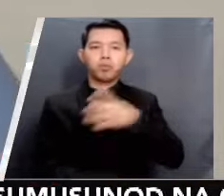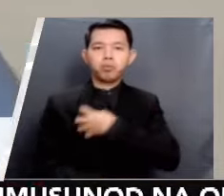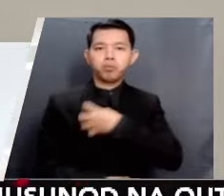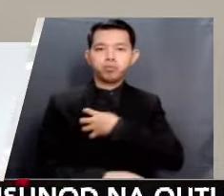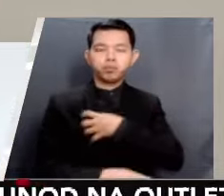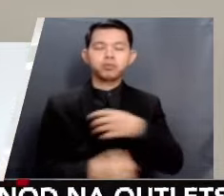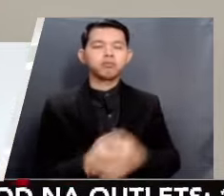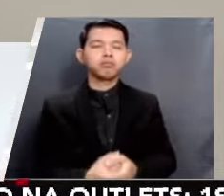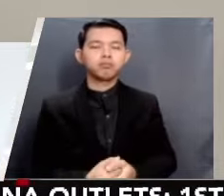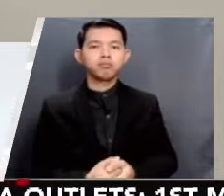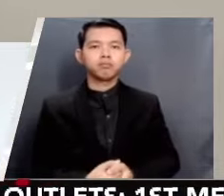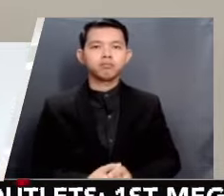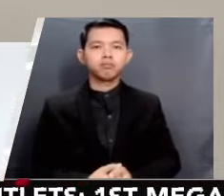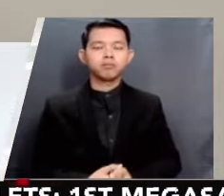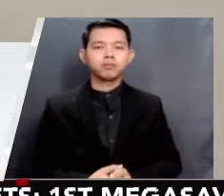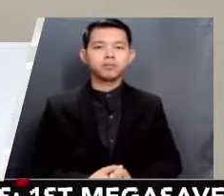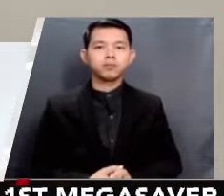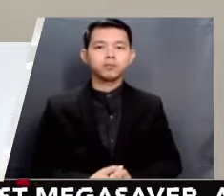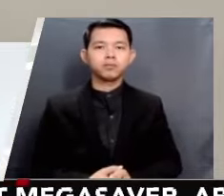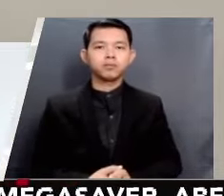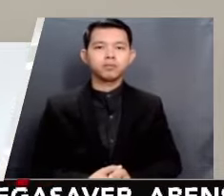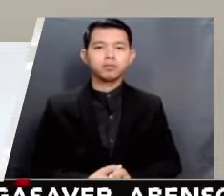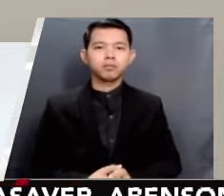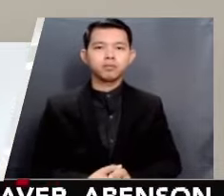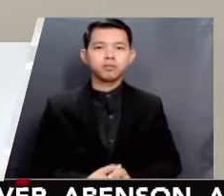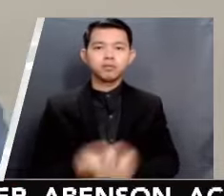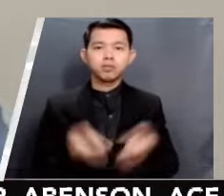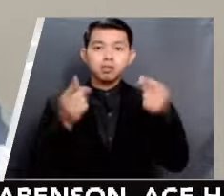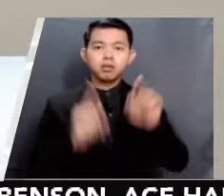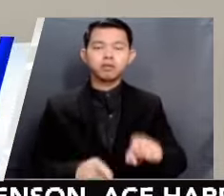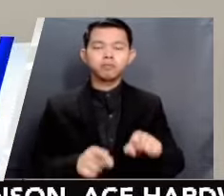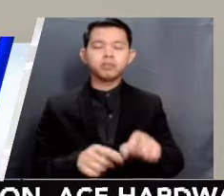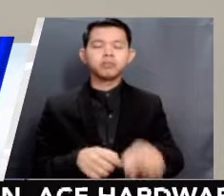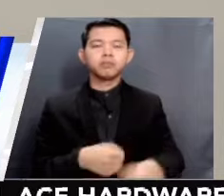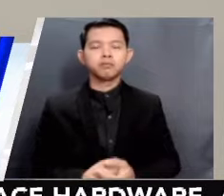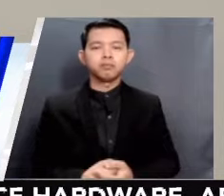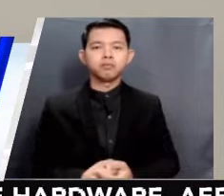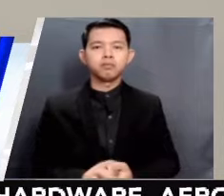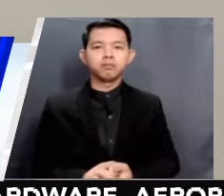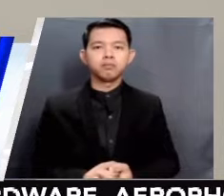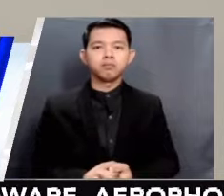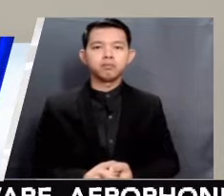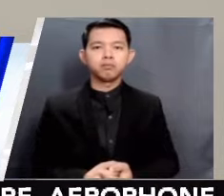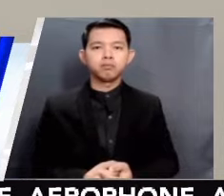nung time na nagtawag po yung ating yung mga nakakulong din po.